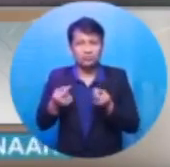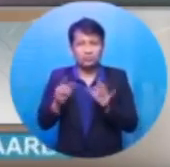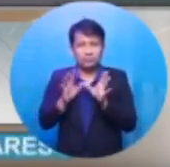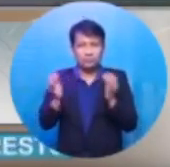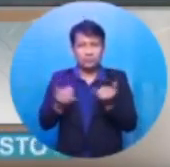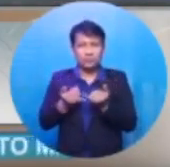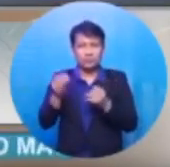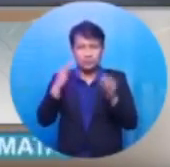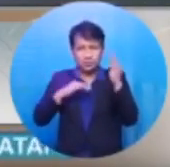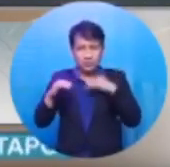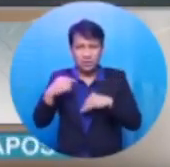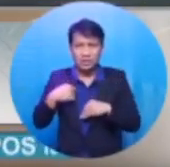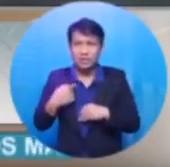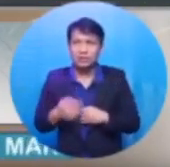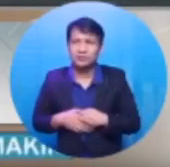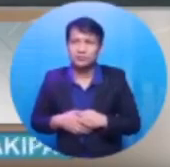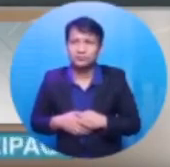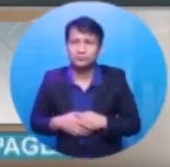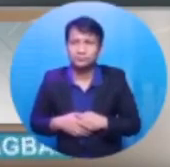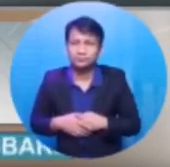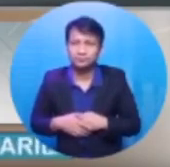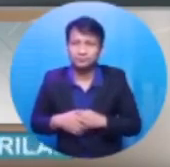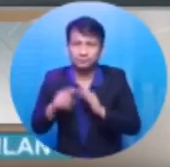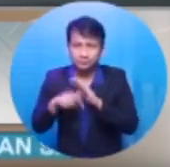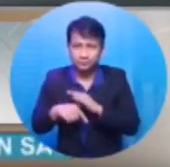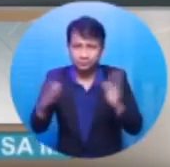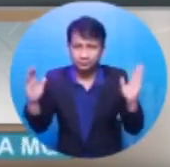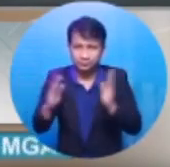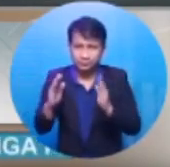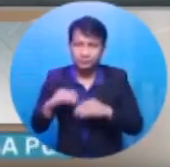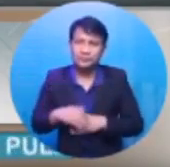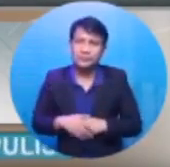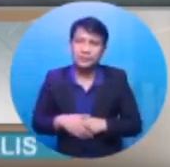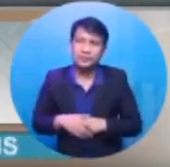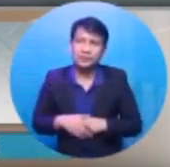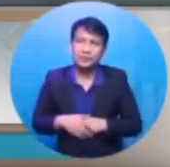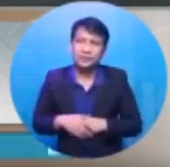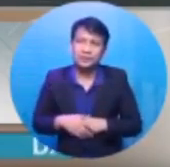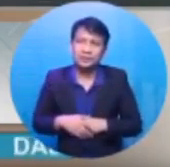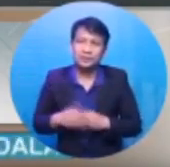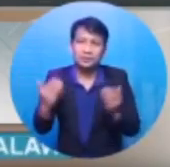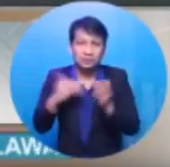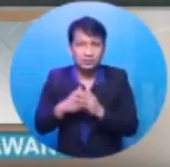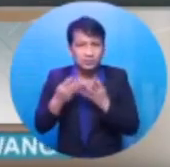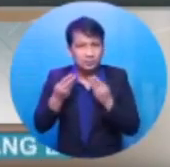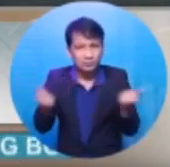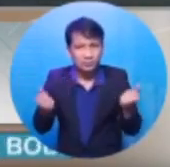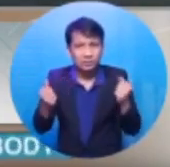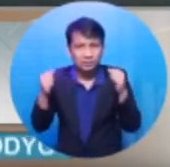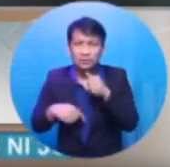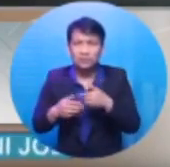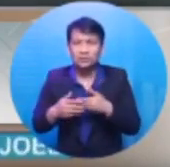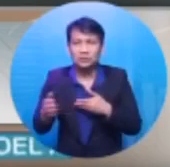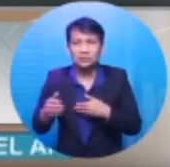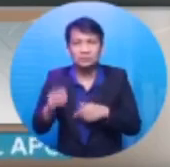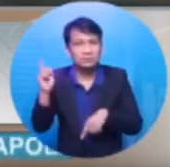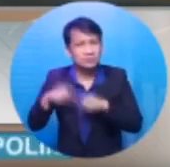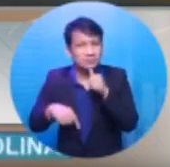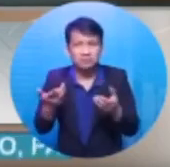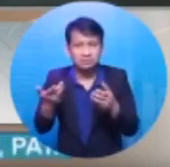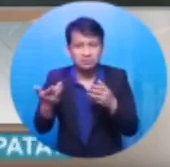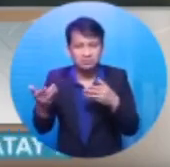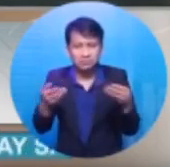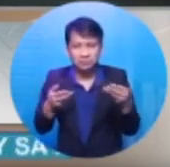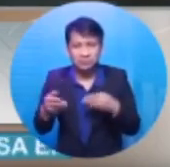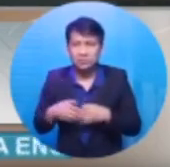tungkol sa problema ito, sir? Mamaya po, pag-aharapin namin sila ulit and then ayusin namin kung maayos pa sila. At kapag hindi po